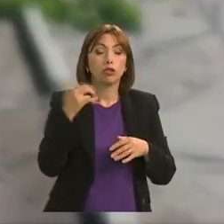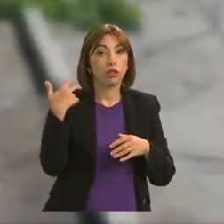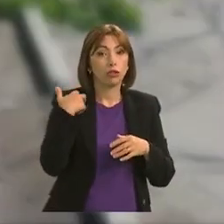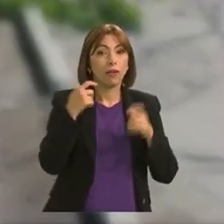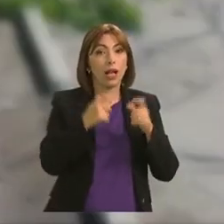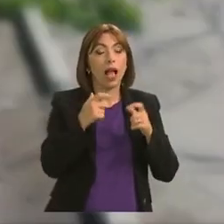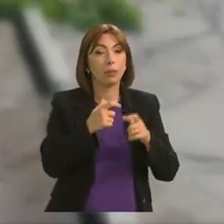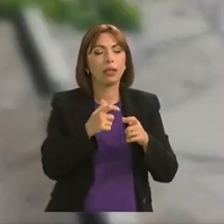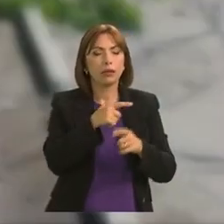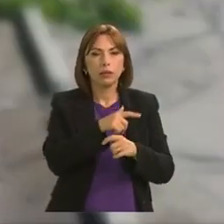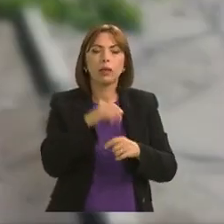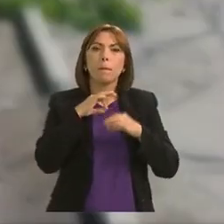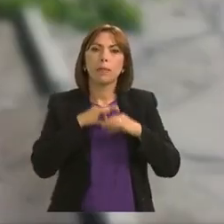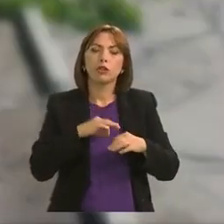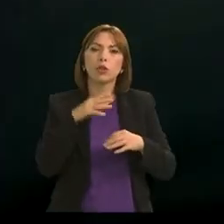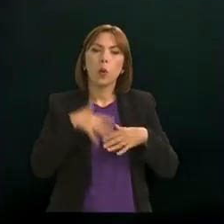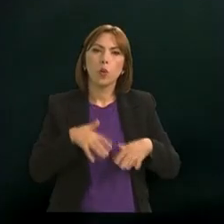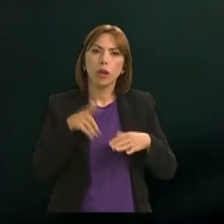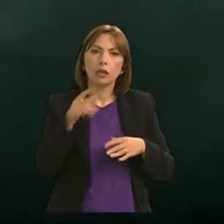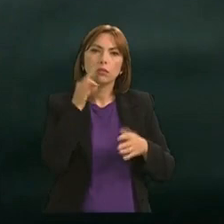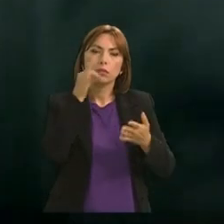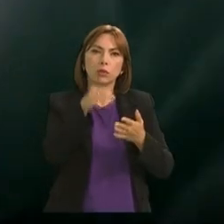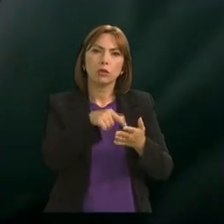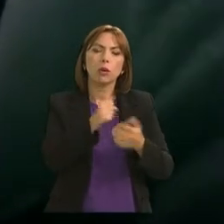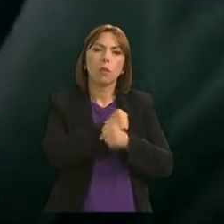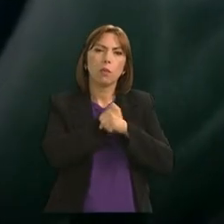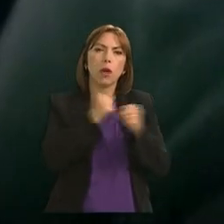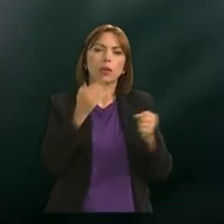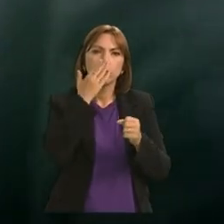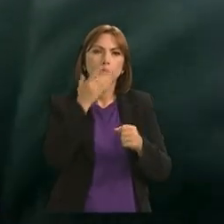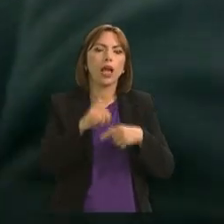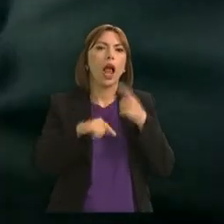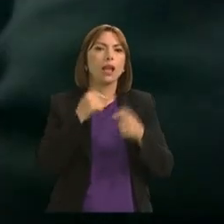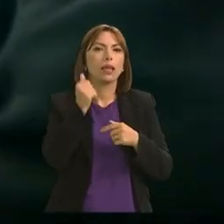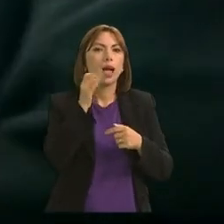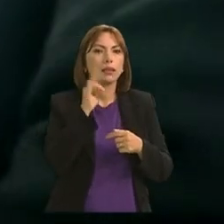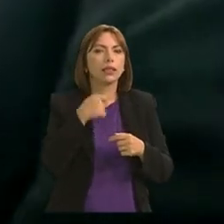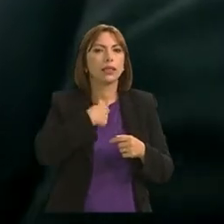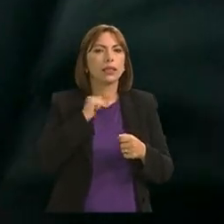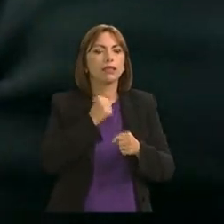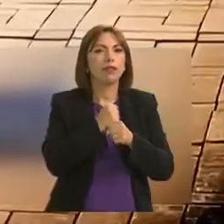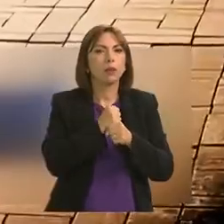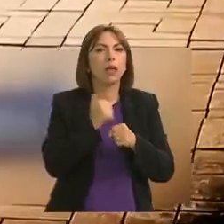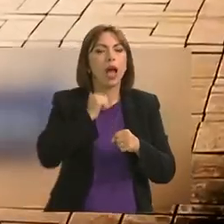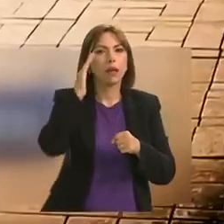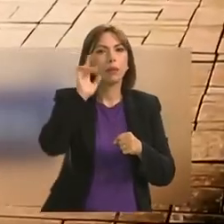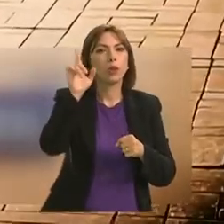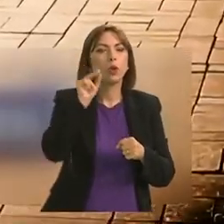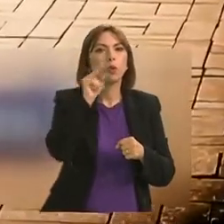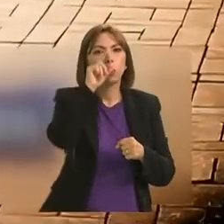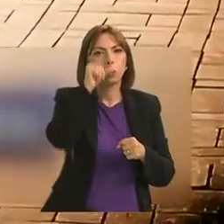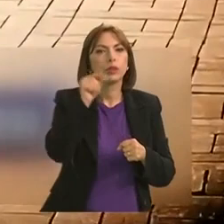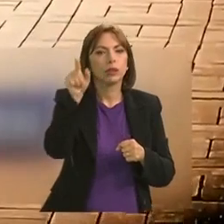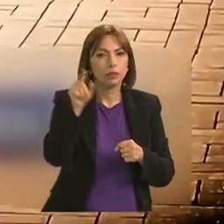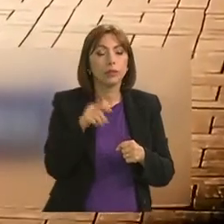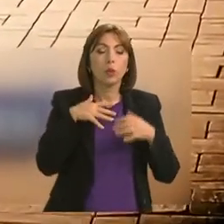de cabinet al președintelui Volodymyr Zelensky a catalogat bombardamentul drept un alt act terorist comis de armata lui Putin. În